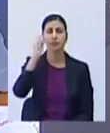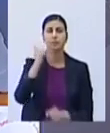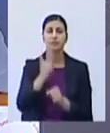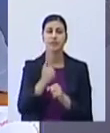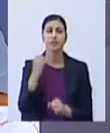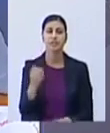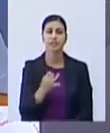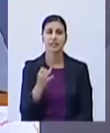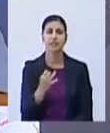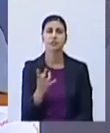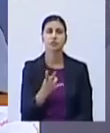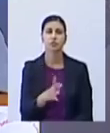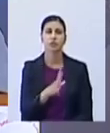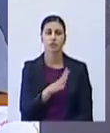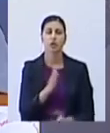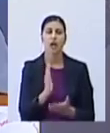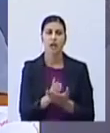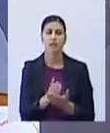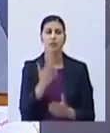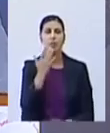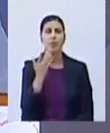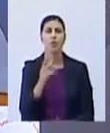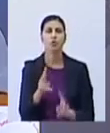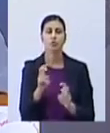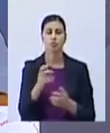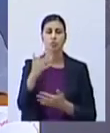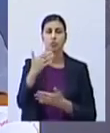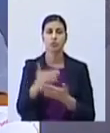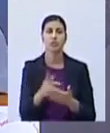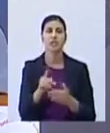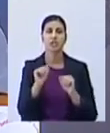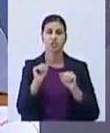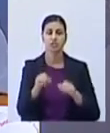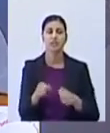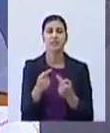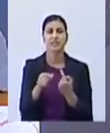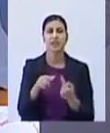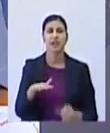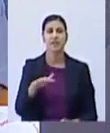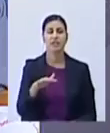მთავარი ინტერესი უნდა იყოს არსებულ გეოპოლიტიკურ მოცემულობაში რაც შეიძლება